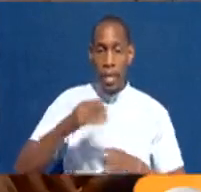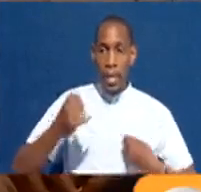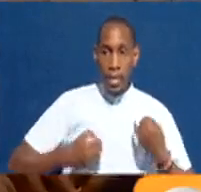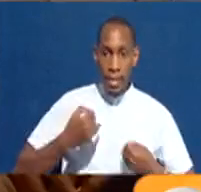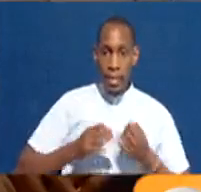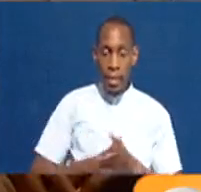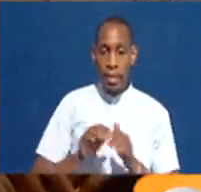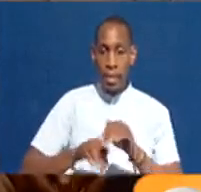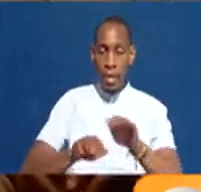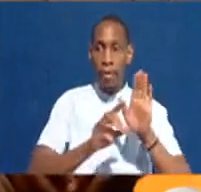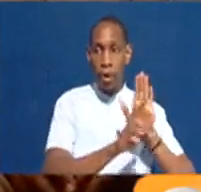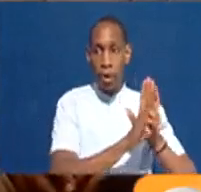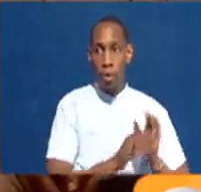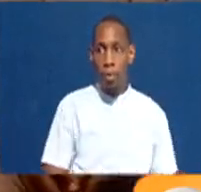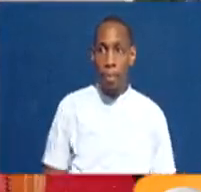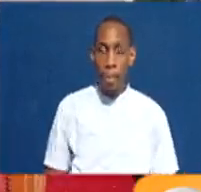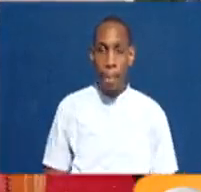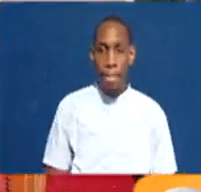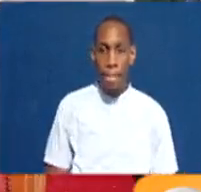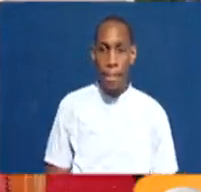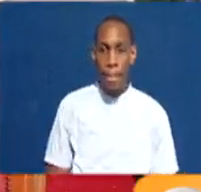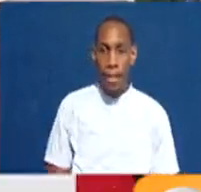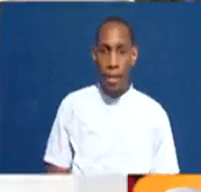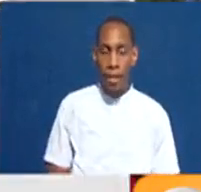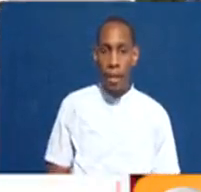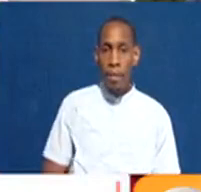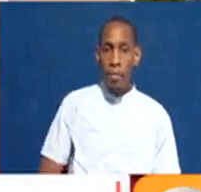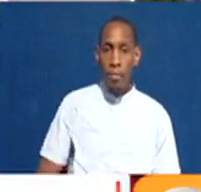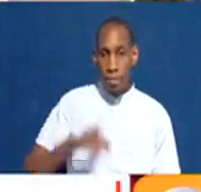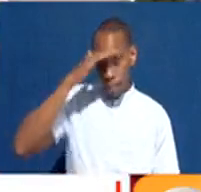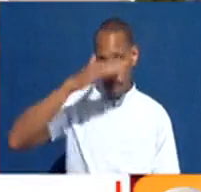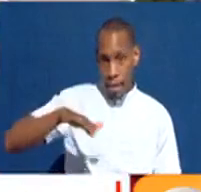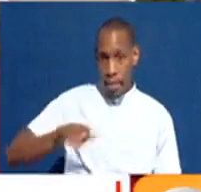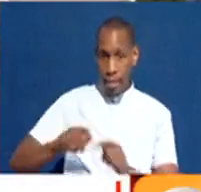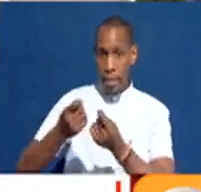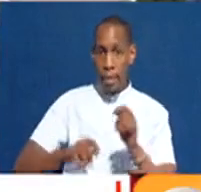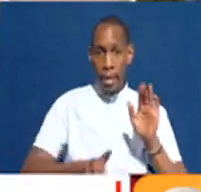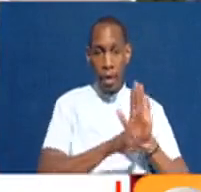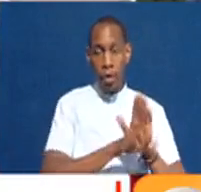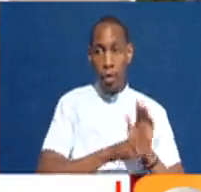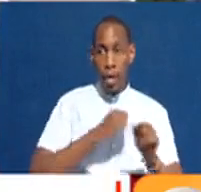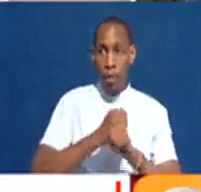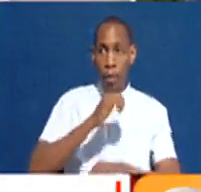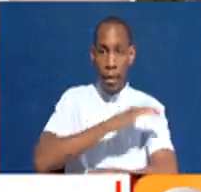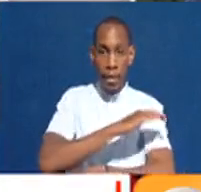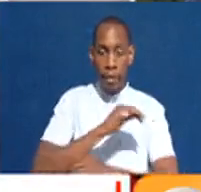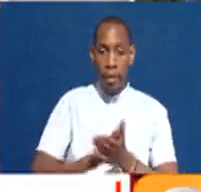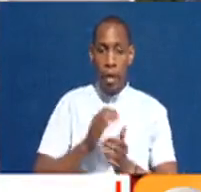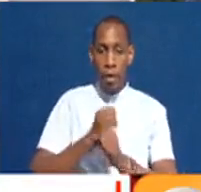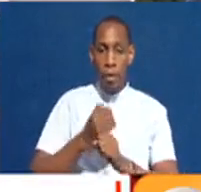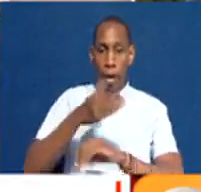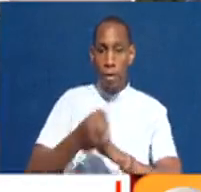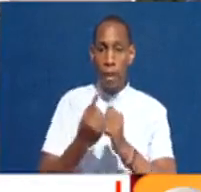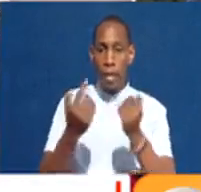burudani zinazingatia sheria. Those clubs that are upon sheria will now operate beyond 11. Will